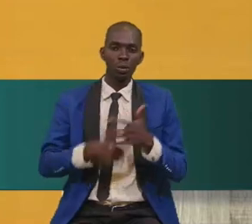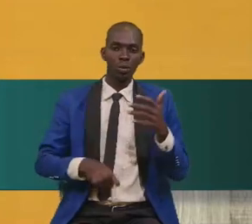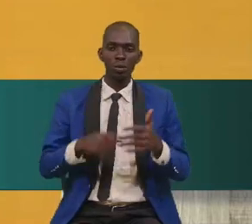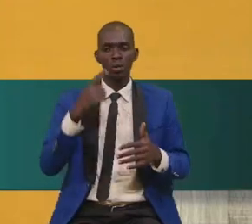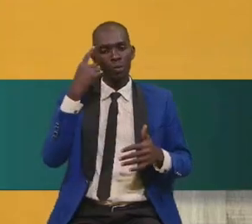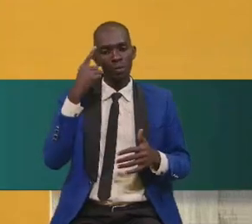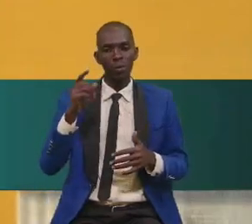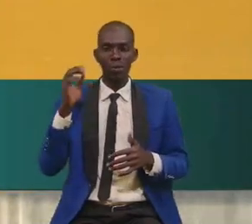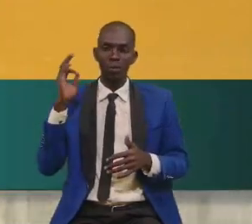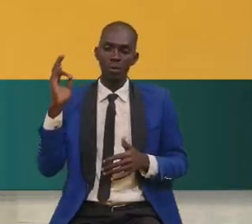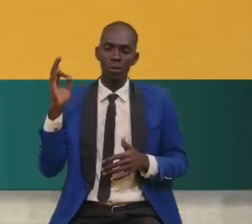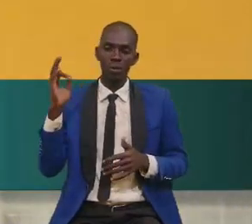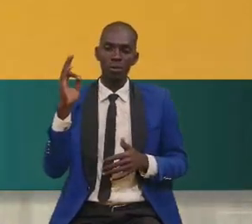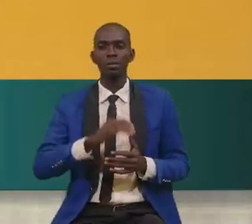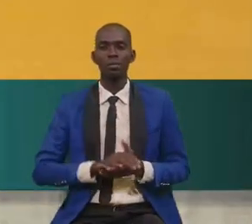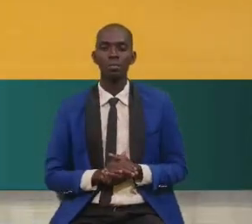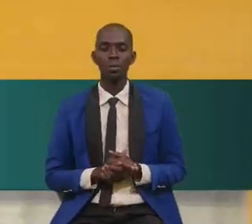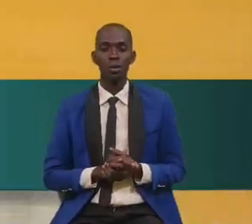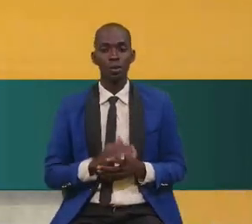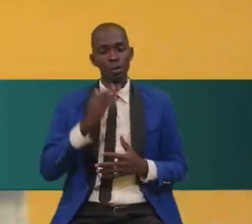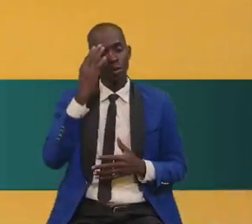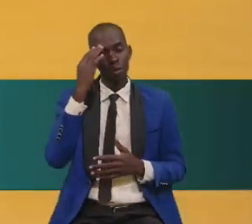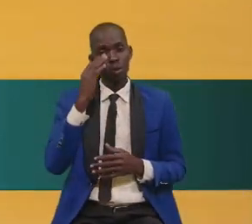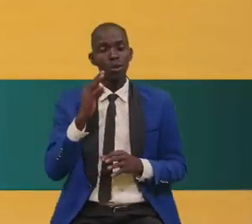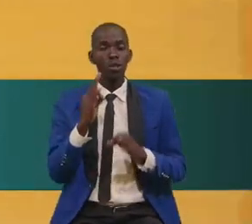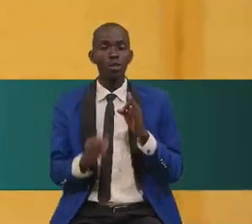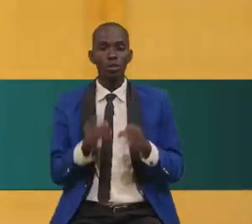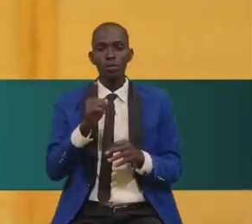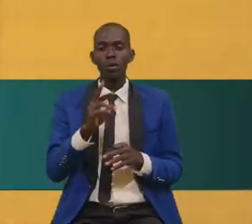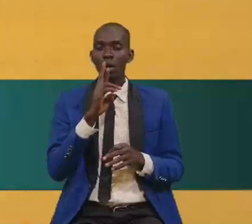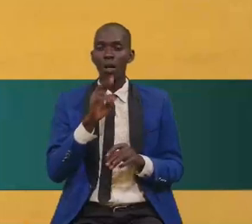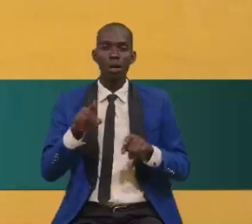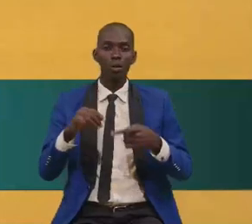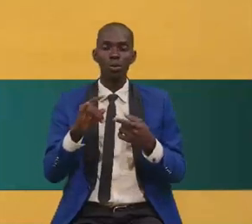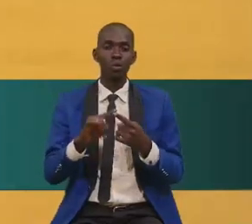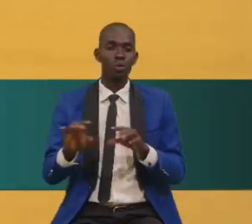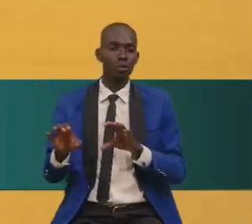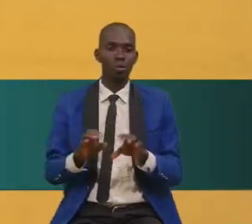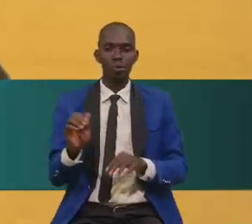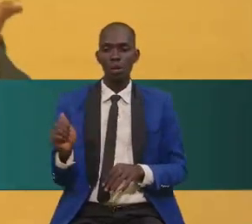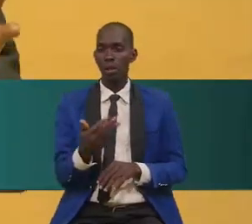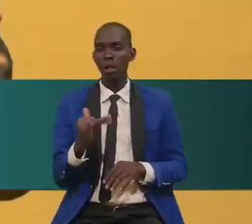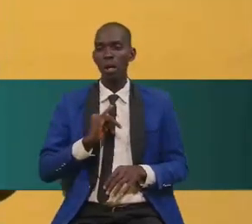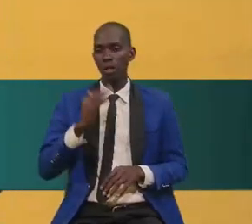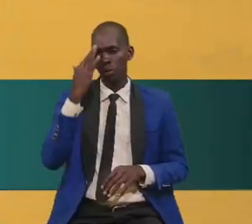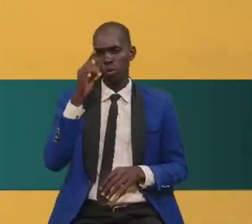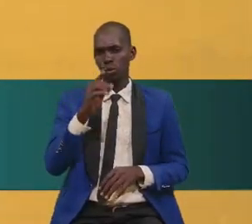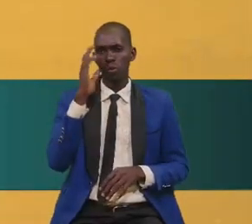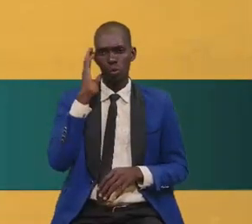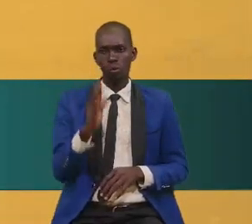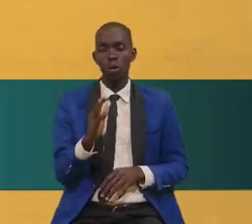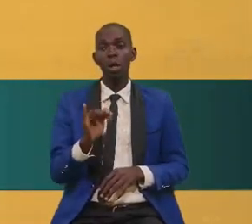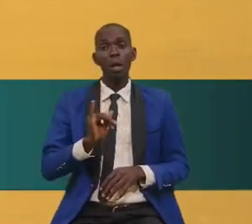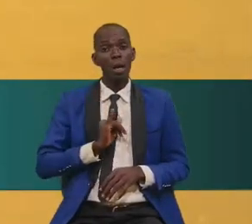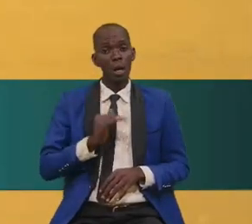pour l'évangélisation. Vous savez, si vous voulez faire quelque chose, et je sais que vous le ferez, j'ai dit vous le